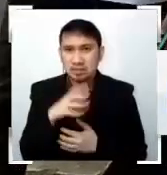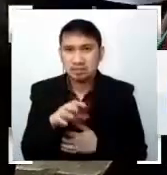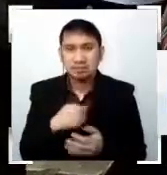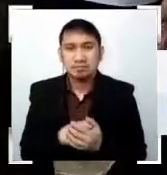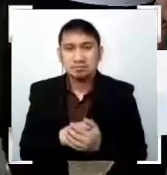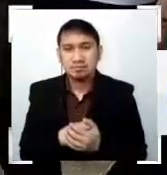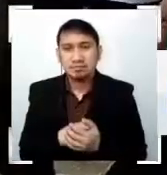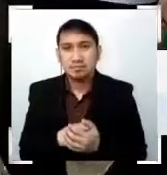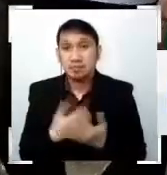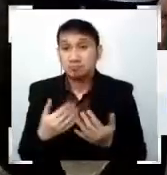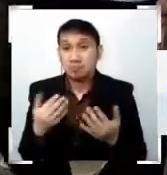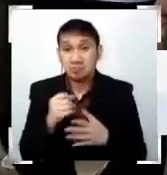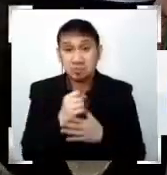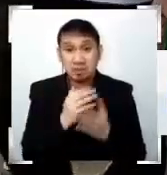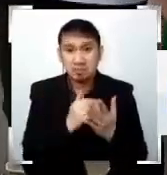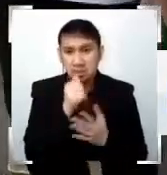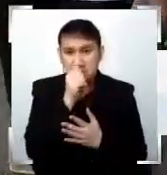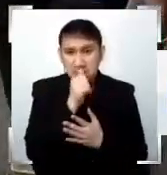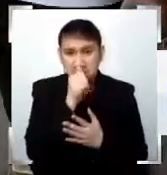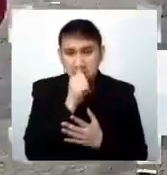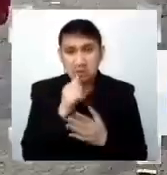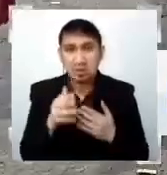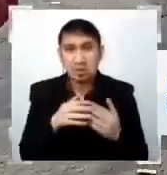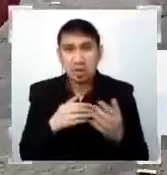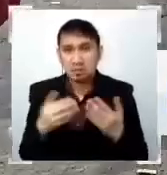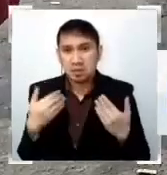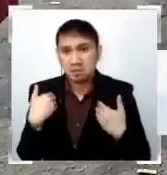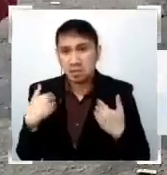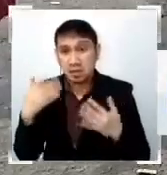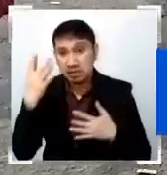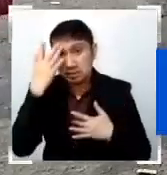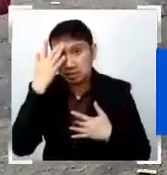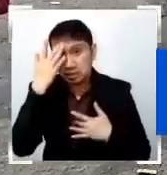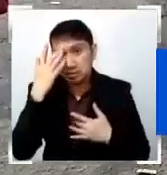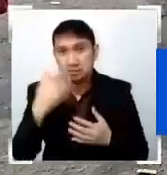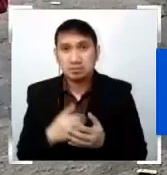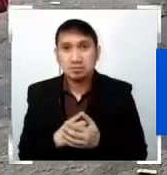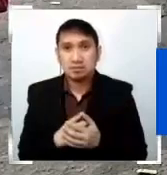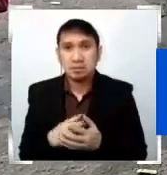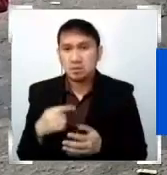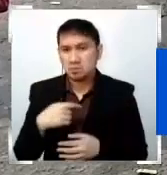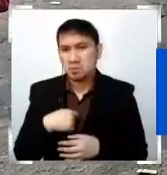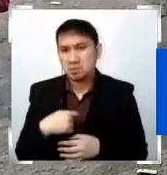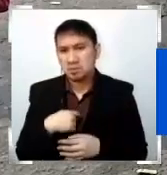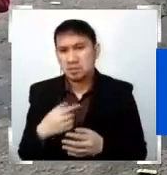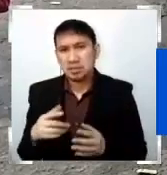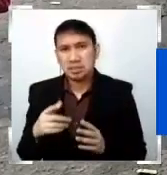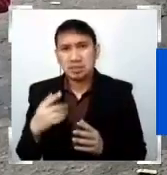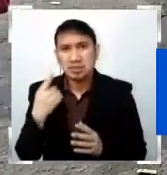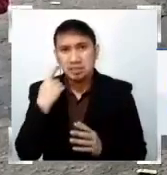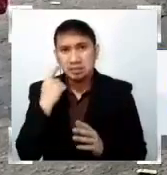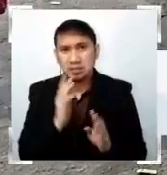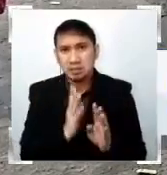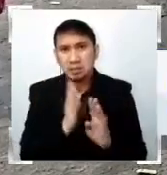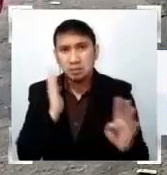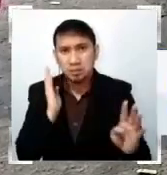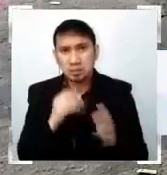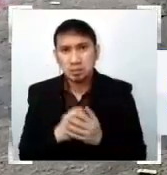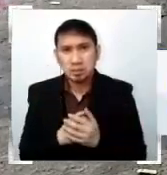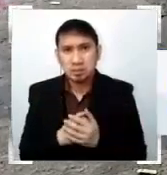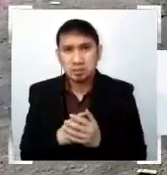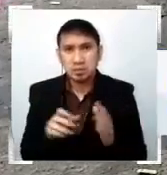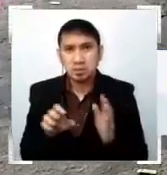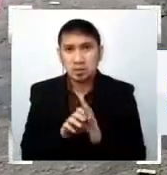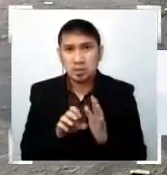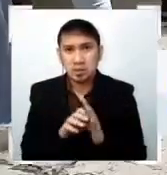nagtsaga sa pila kahit may health condition. Mahirap po kasi kanina pa po kami dito eh. Tsaka sa katulad ko, sa case ko, may sakit